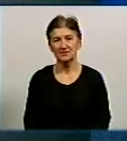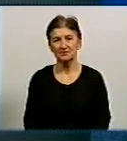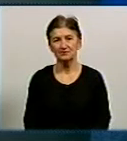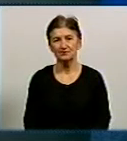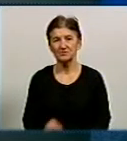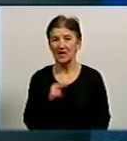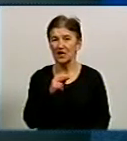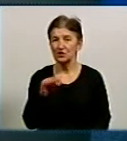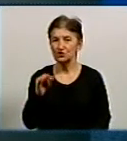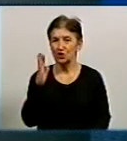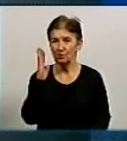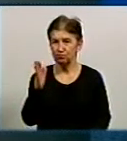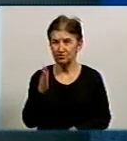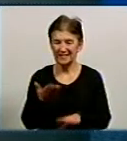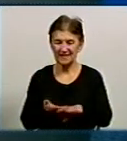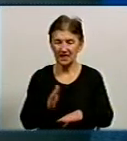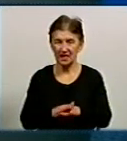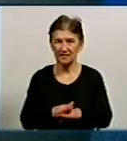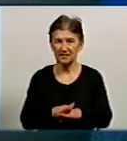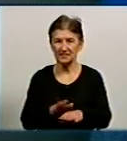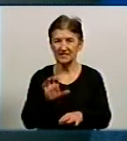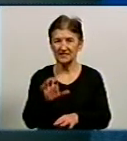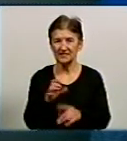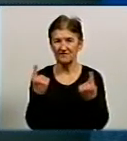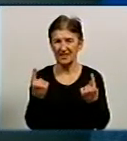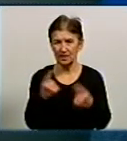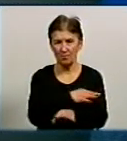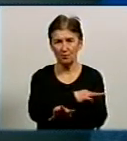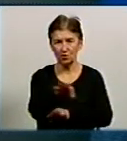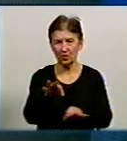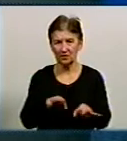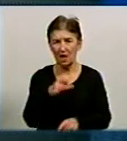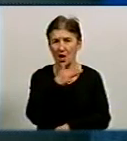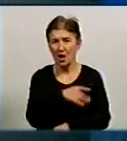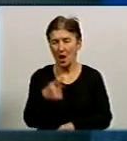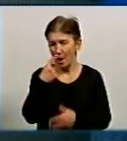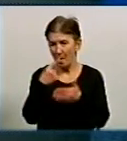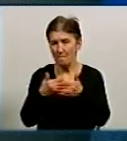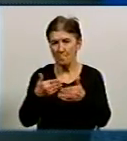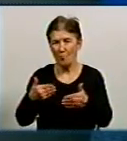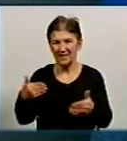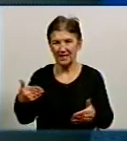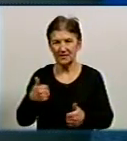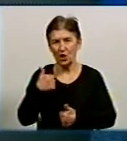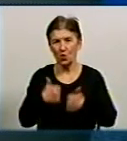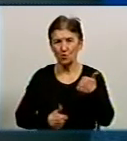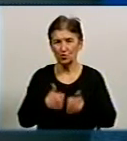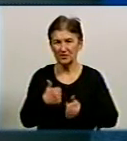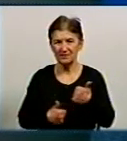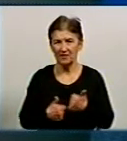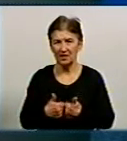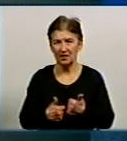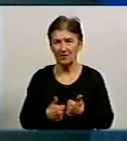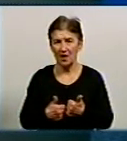Чи буде виникати складність з реалізацією великих проєктів, як це було під час попередніх конкурсів, ну, реалізації великих проєктів